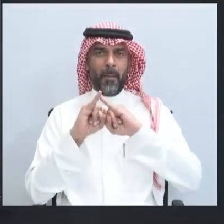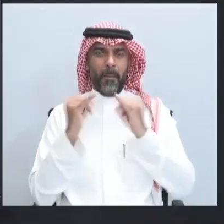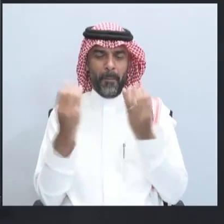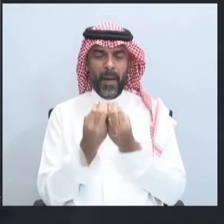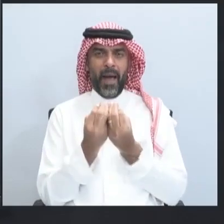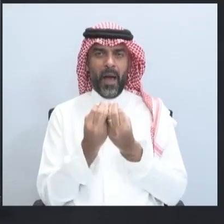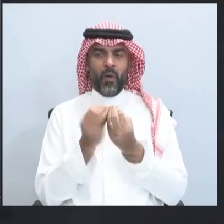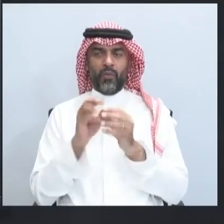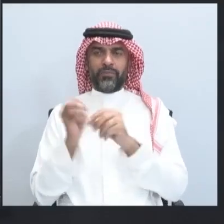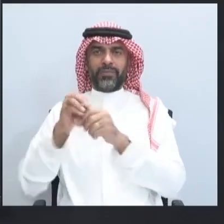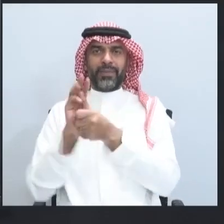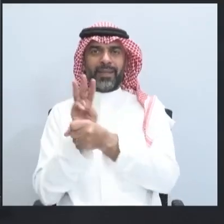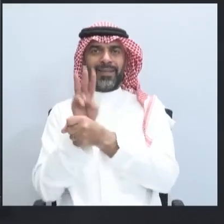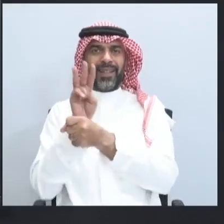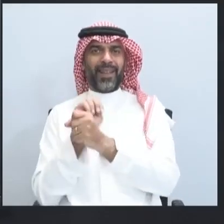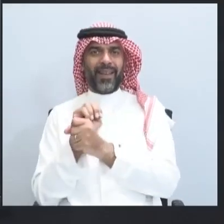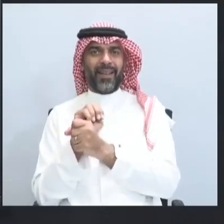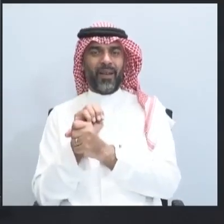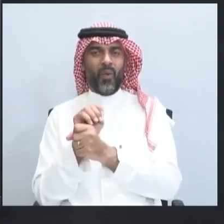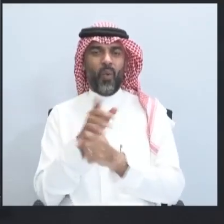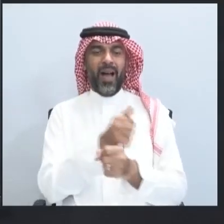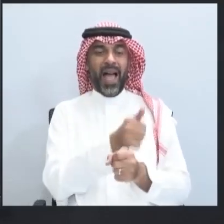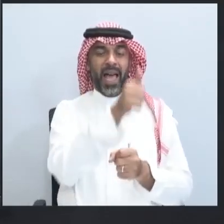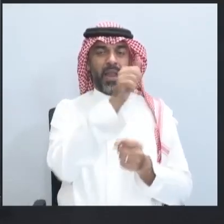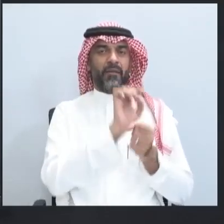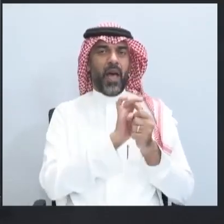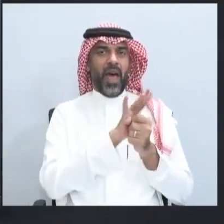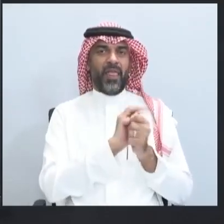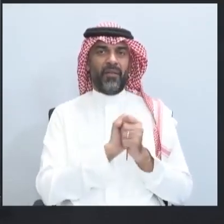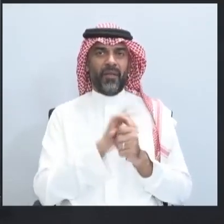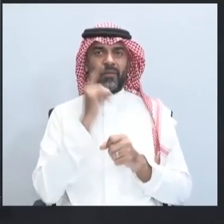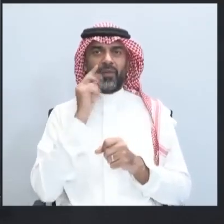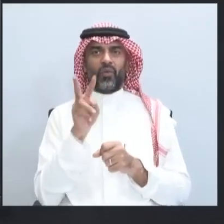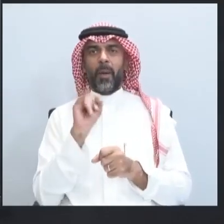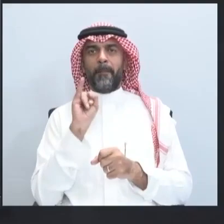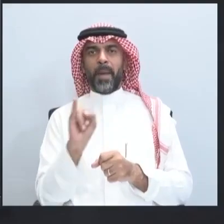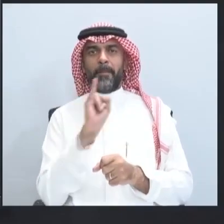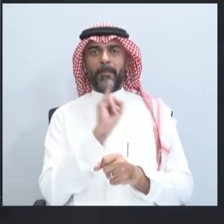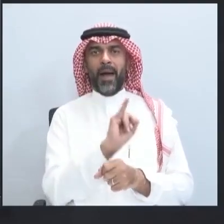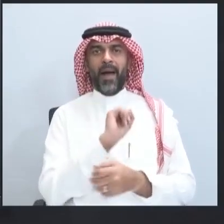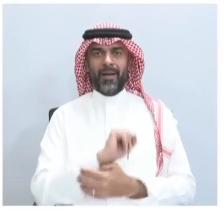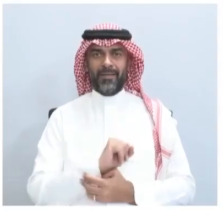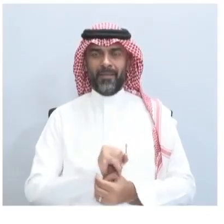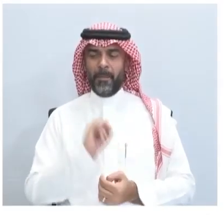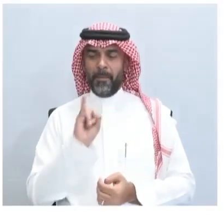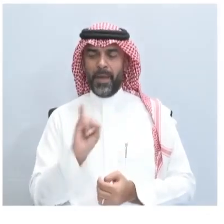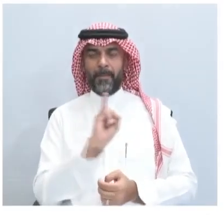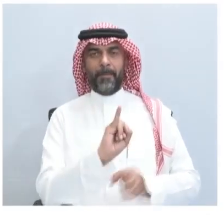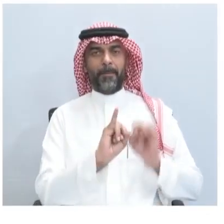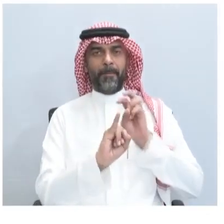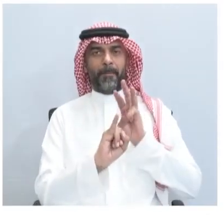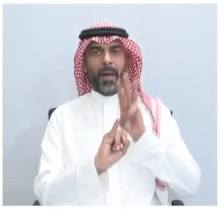مما وحذفنا ماذا حذفنا الف ما الاستفهاميه اذا الف ما